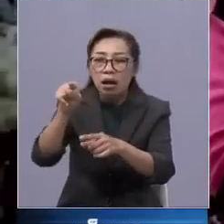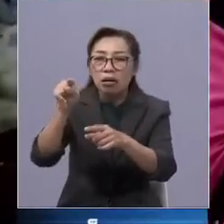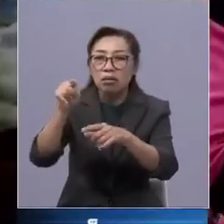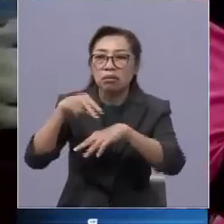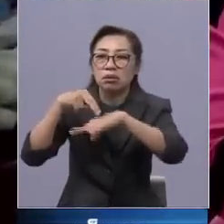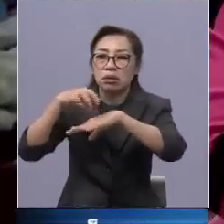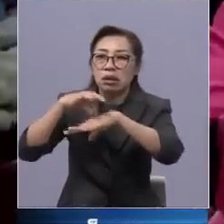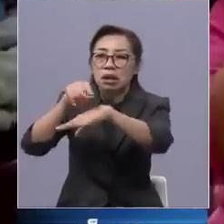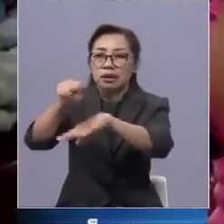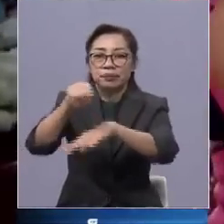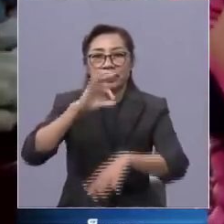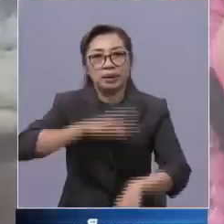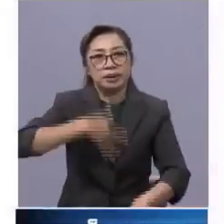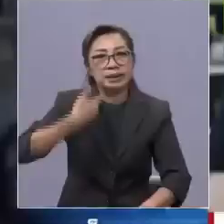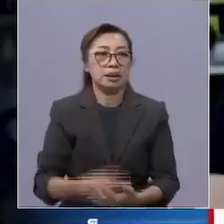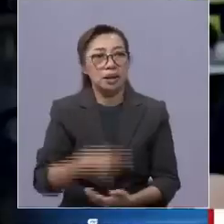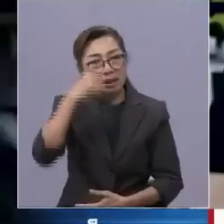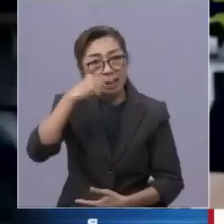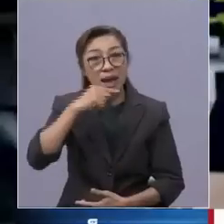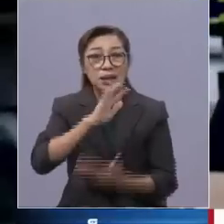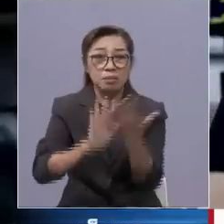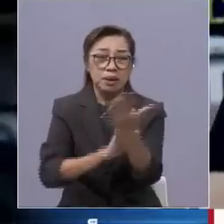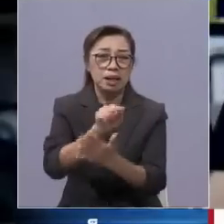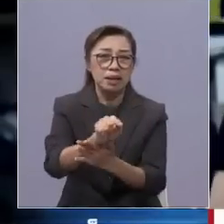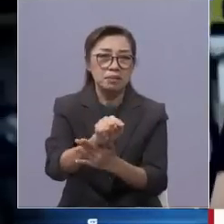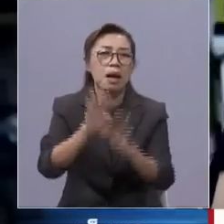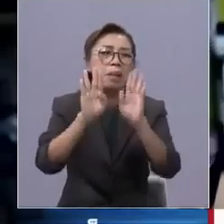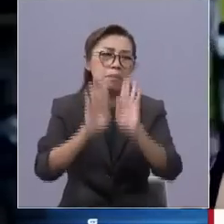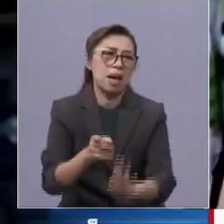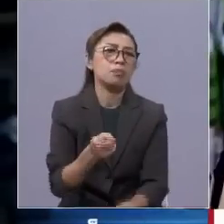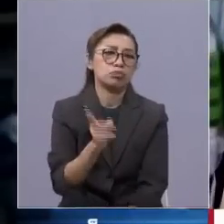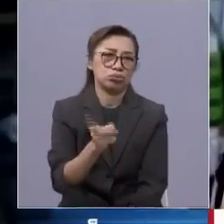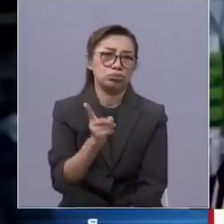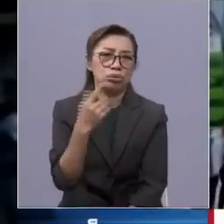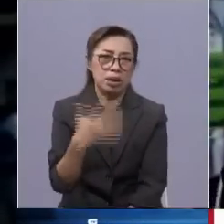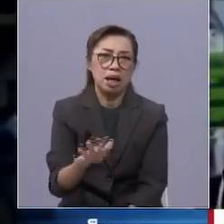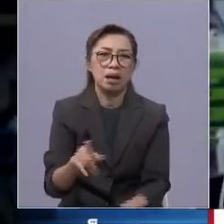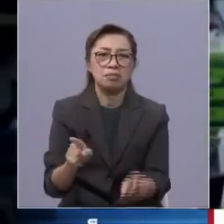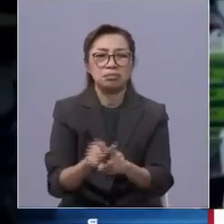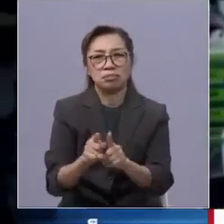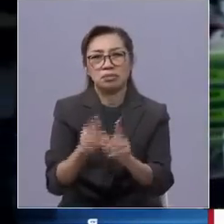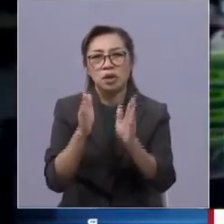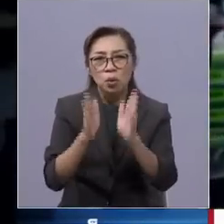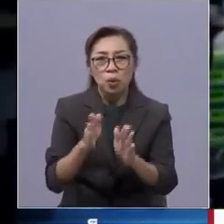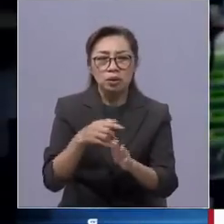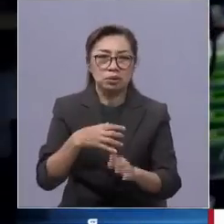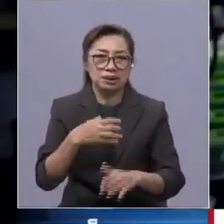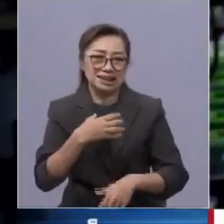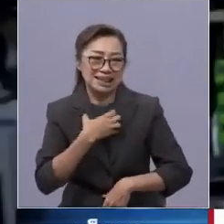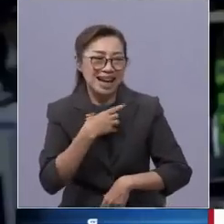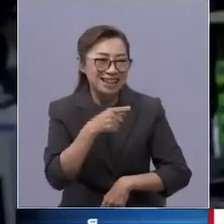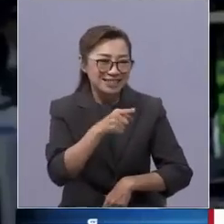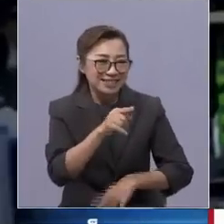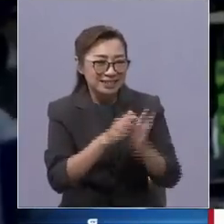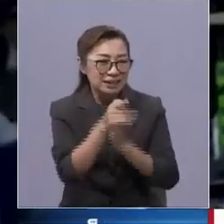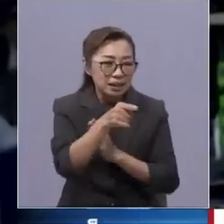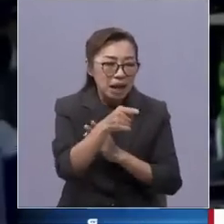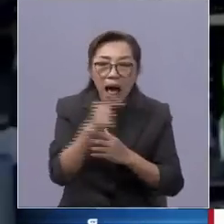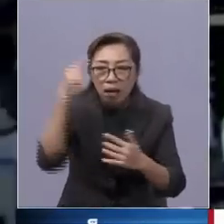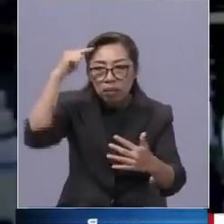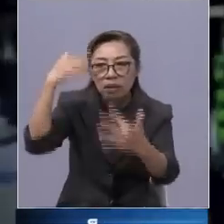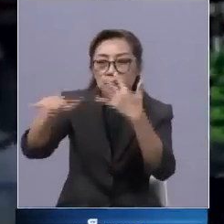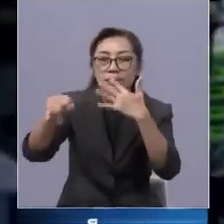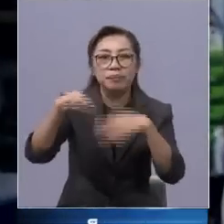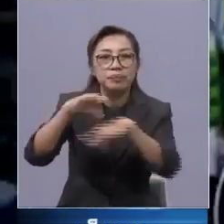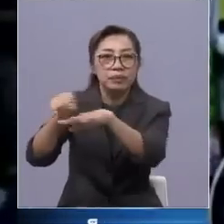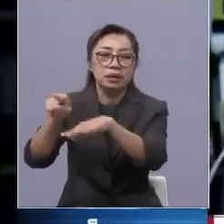รู้สึกมากพอแล้ว เป็นแบบนี้อยู่แล้วอ่ะมันคนที่อยากจะได้มันก็ไม่ได้คือจะ